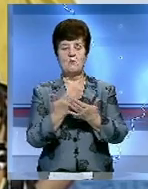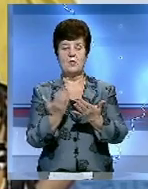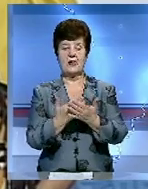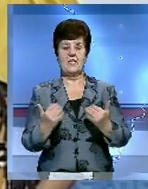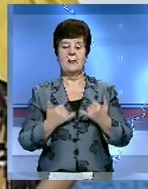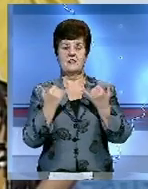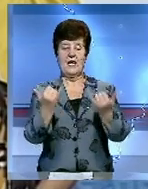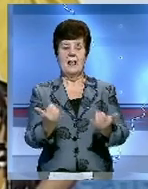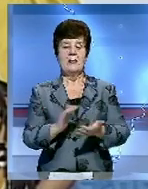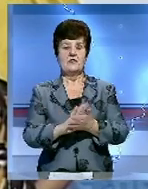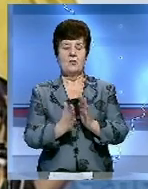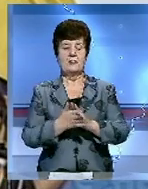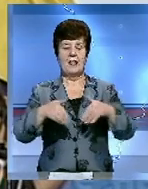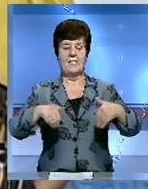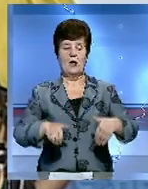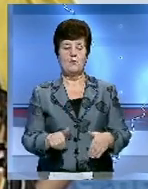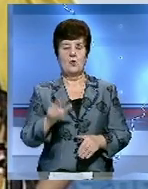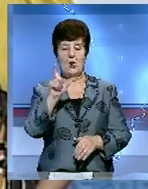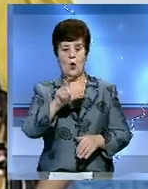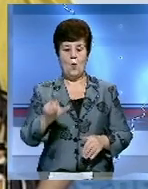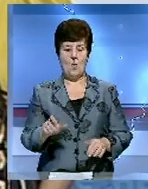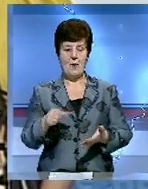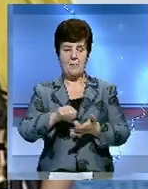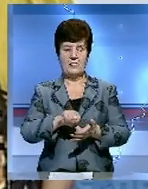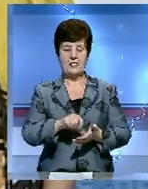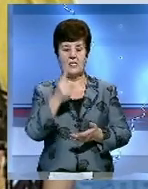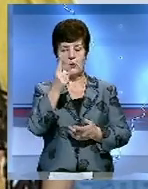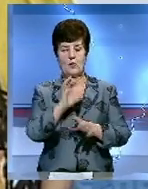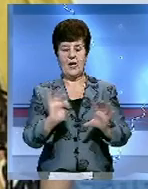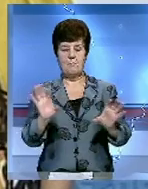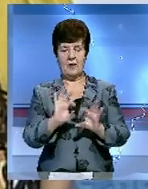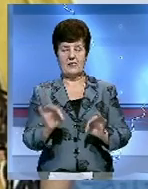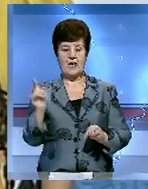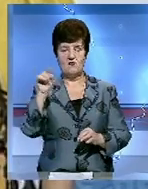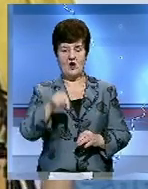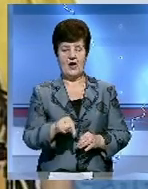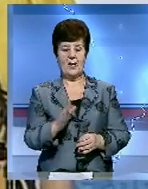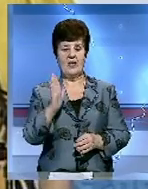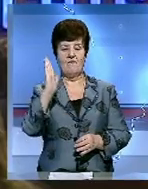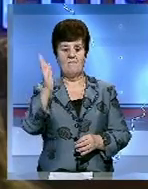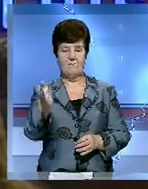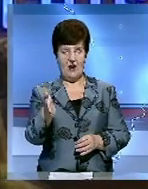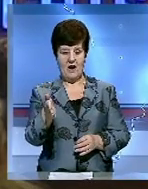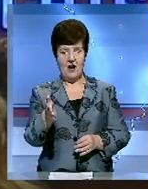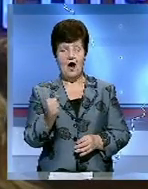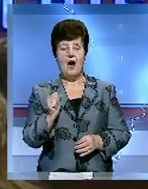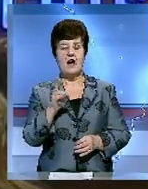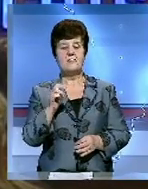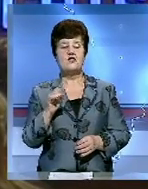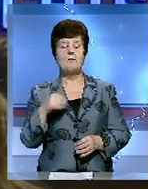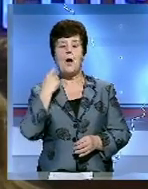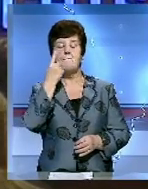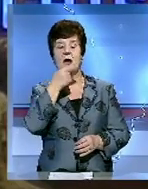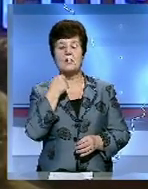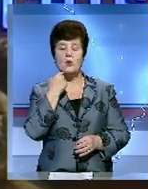situația drepturilor omului. Am realizat câte un reportaj care va anticipa persoana sau